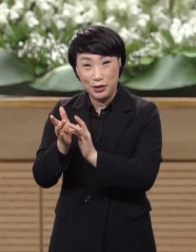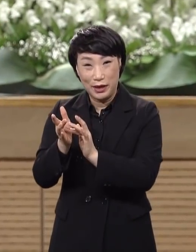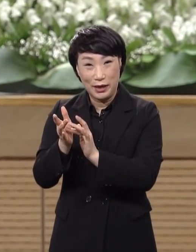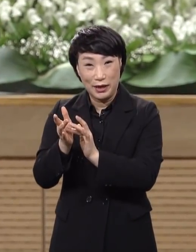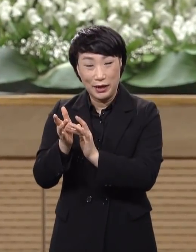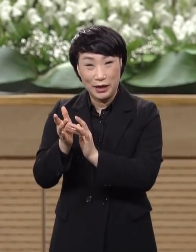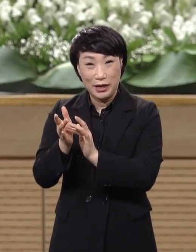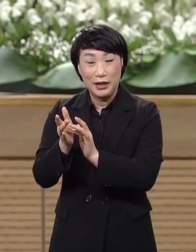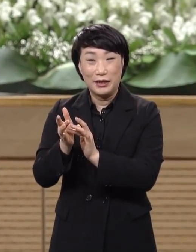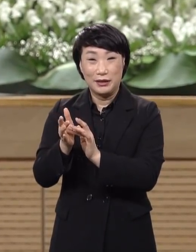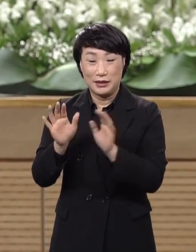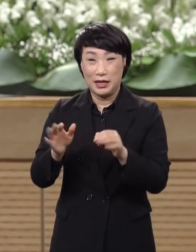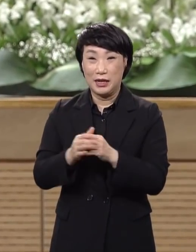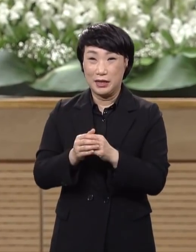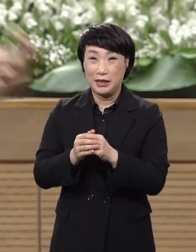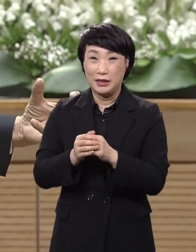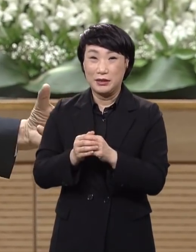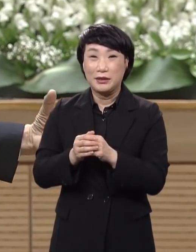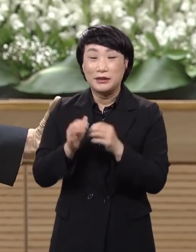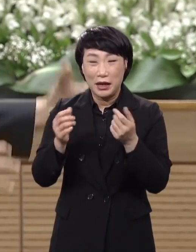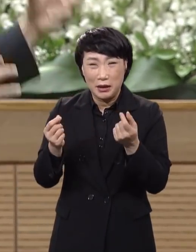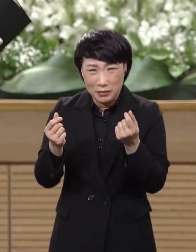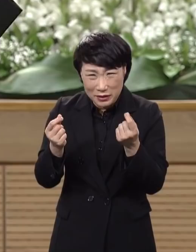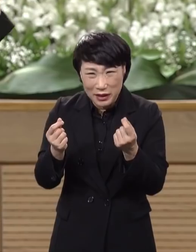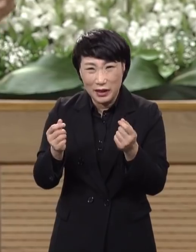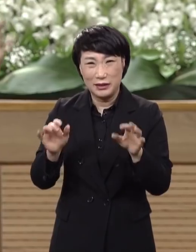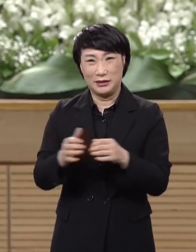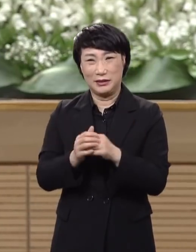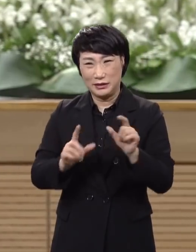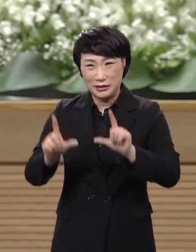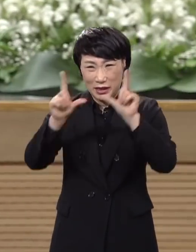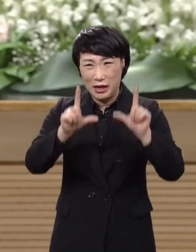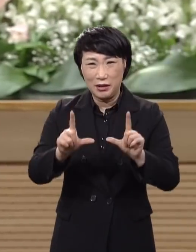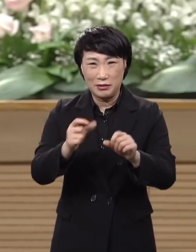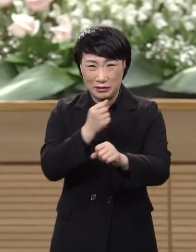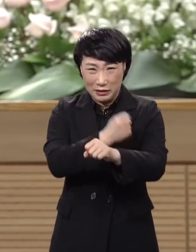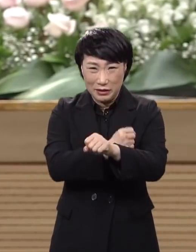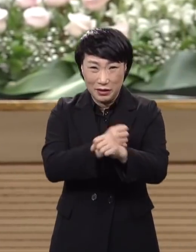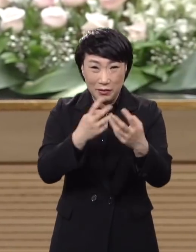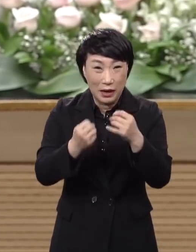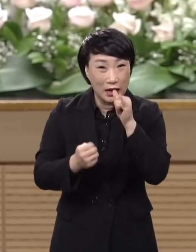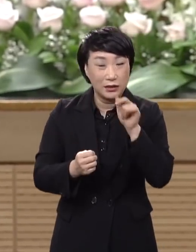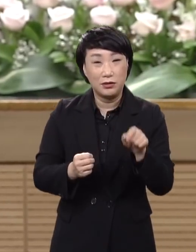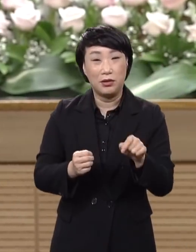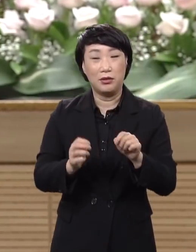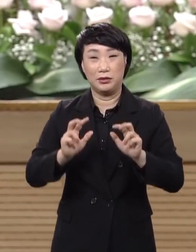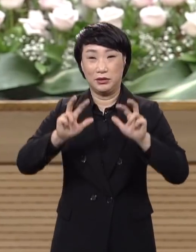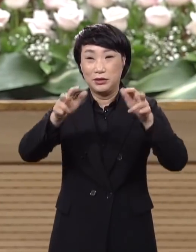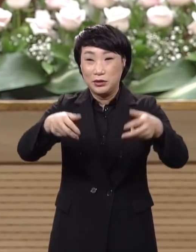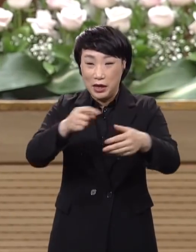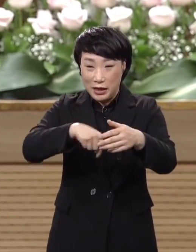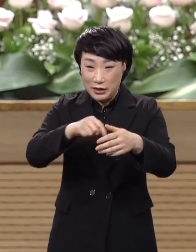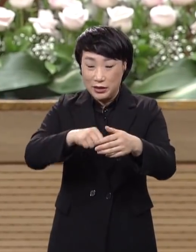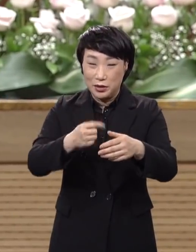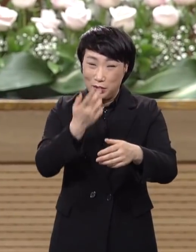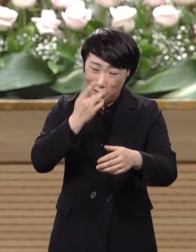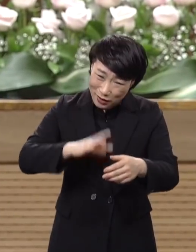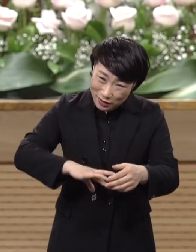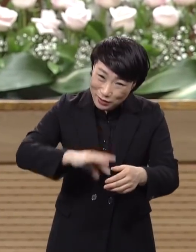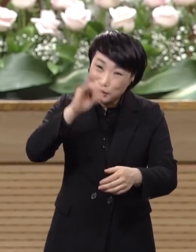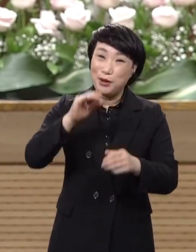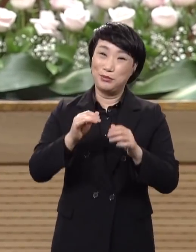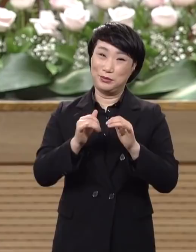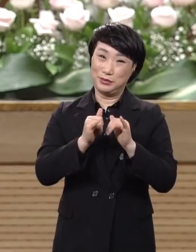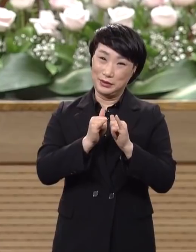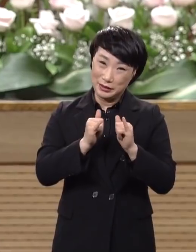예수님과 정말로 거의 흡사한 삶을 살아가면서 지구 안에서